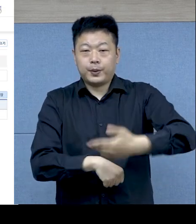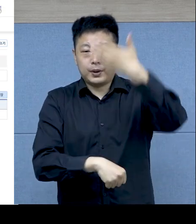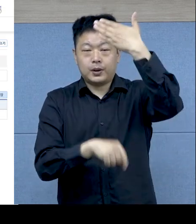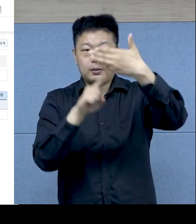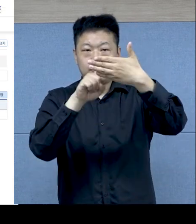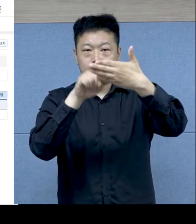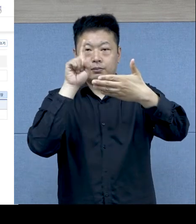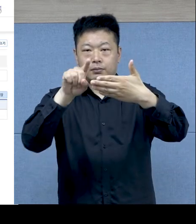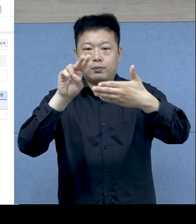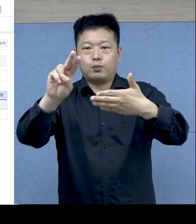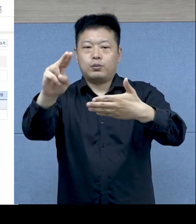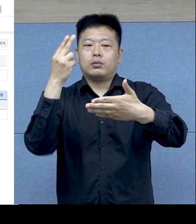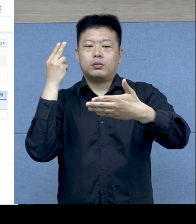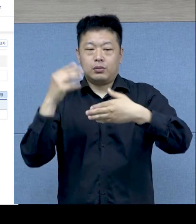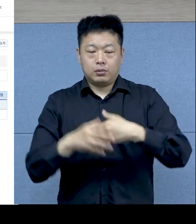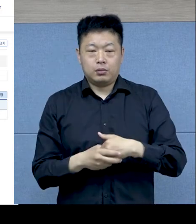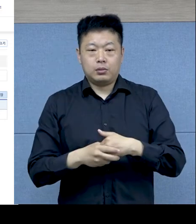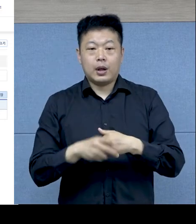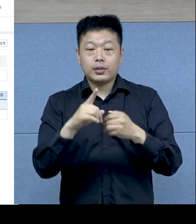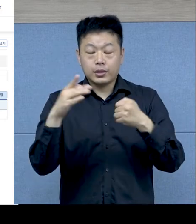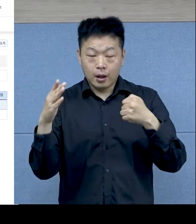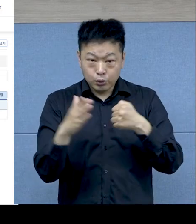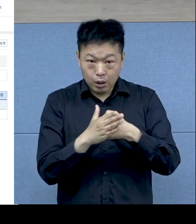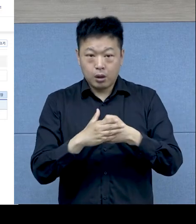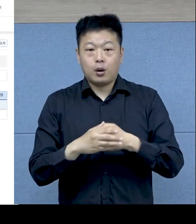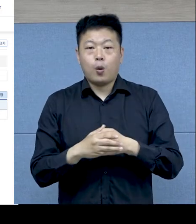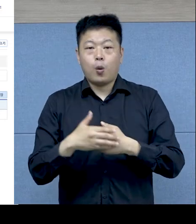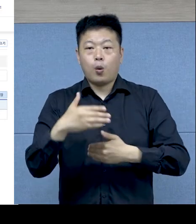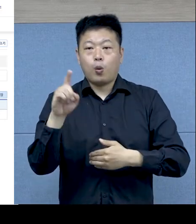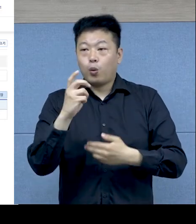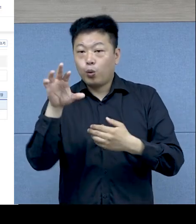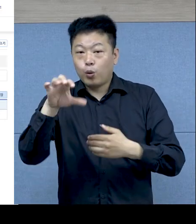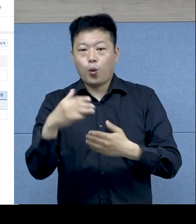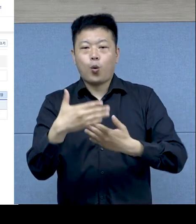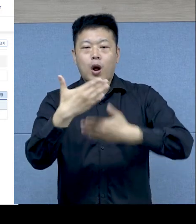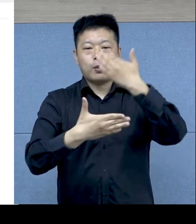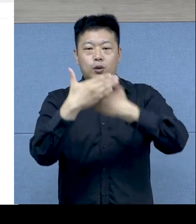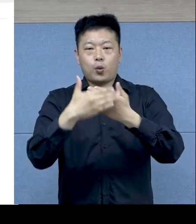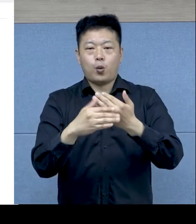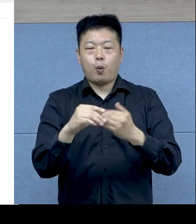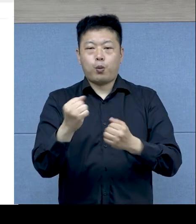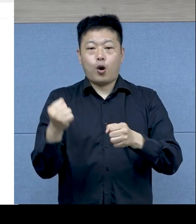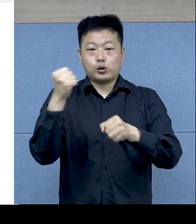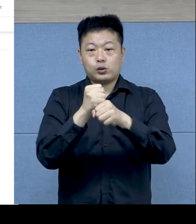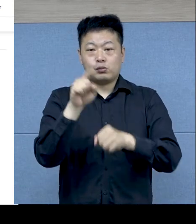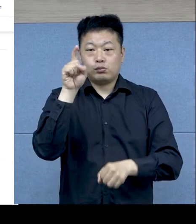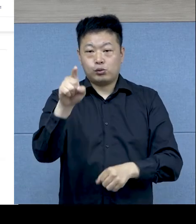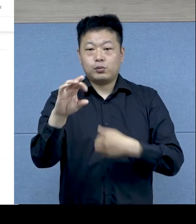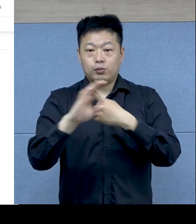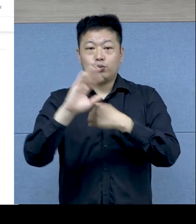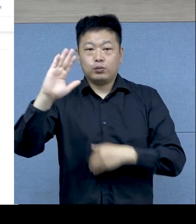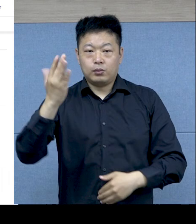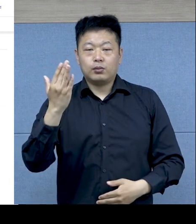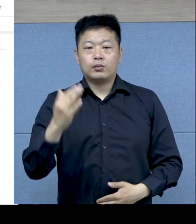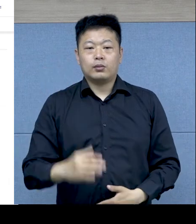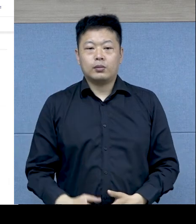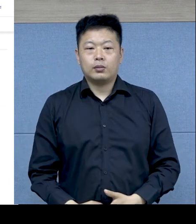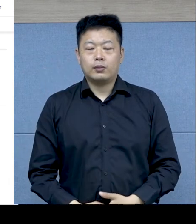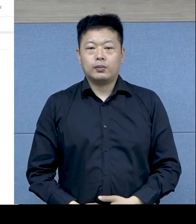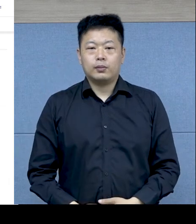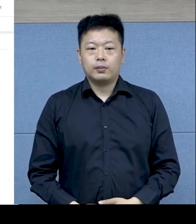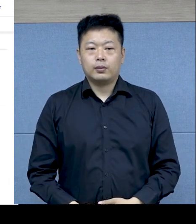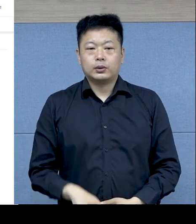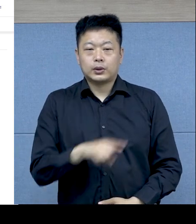화면으로 돌아가셔야 돼요. 그래서 화면 복귀, 상단의 화면 복귀를 누르시면 아까 맨 처음